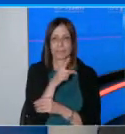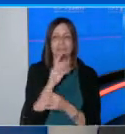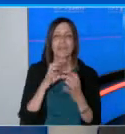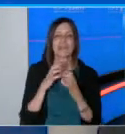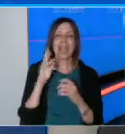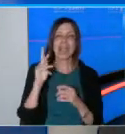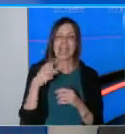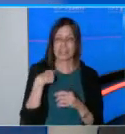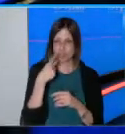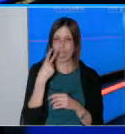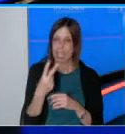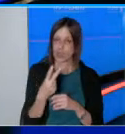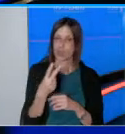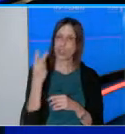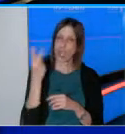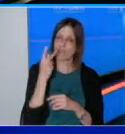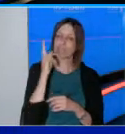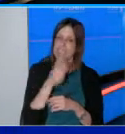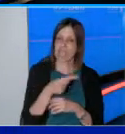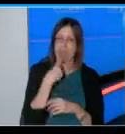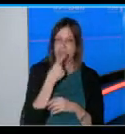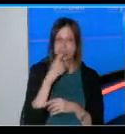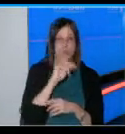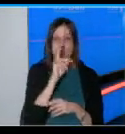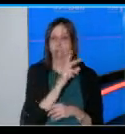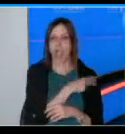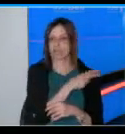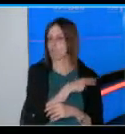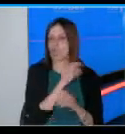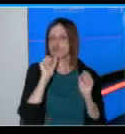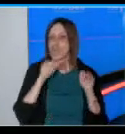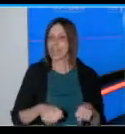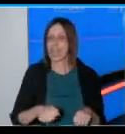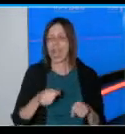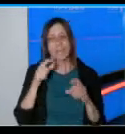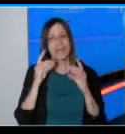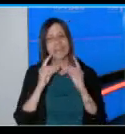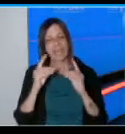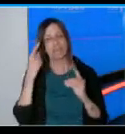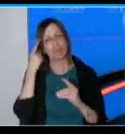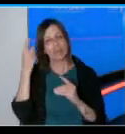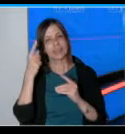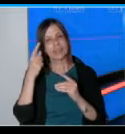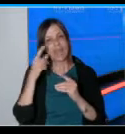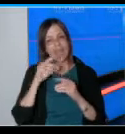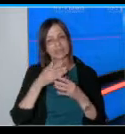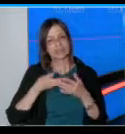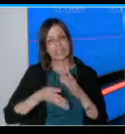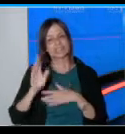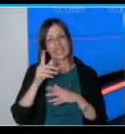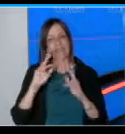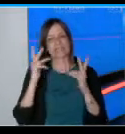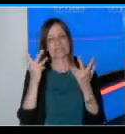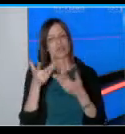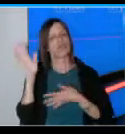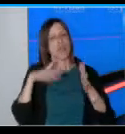קסם, שראינו את זה. כמובן צריך להגיד שלא המשטרה שלטה בדרך שבה המידע הזה יצא לציבור,